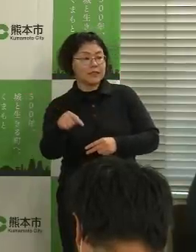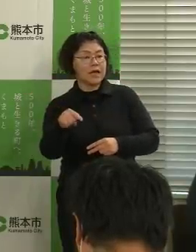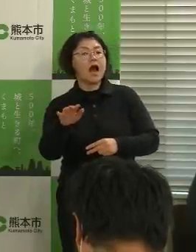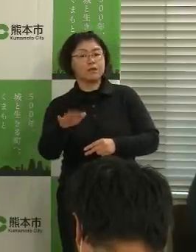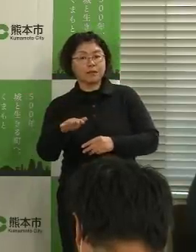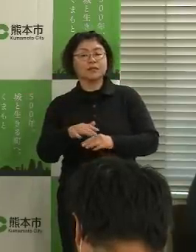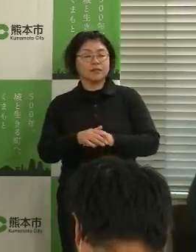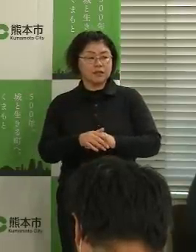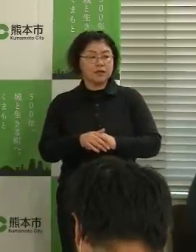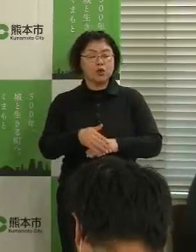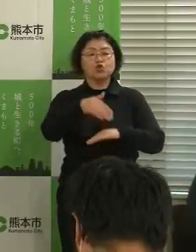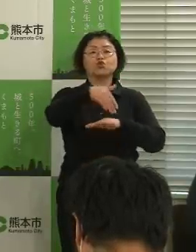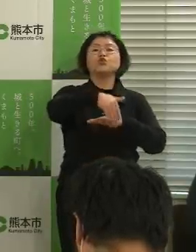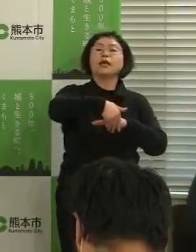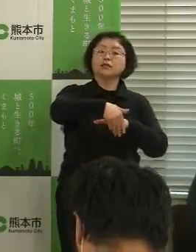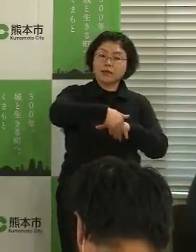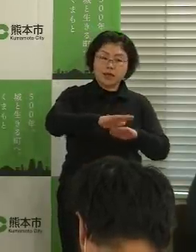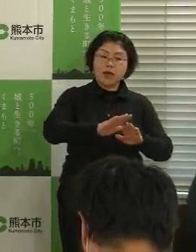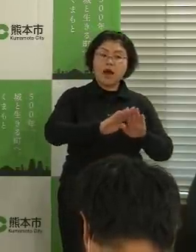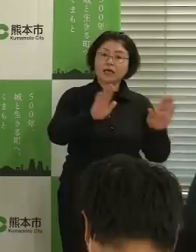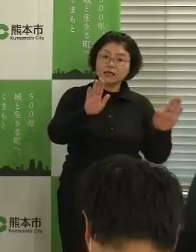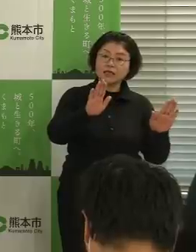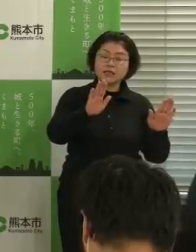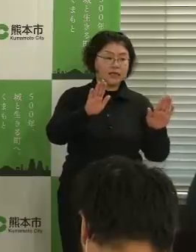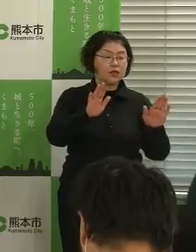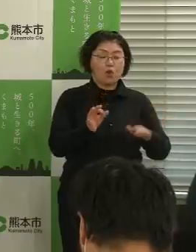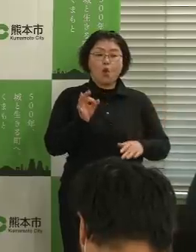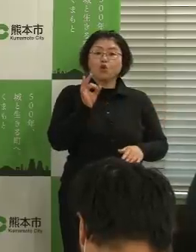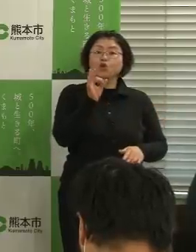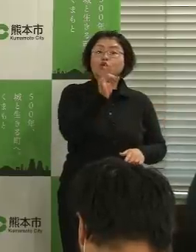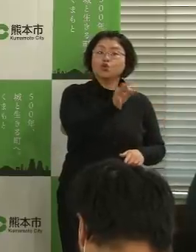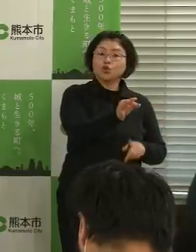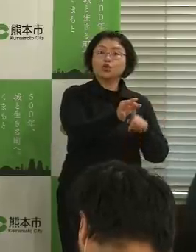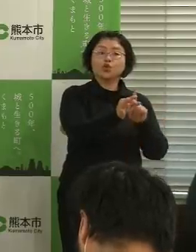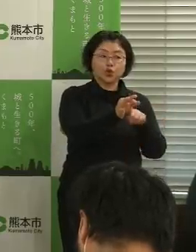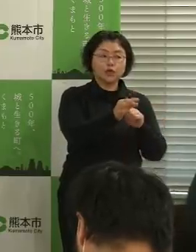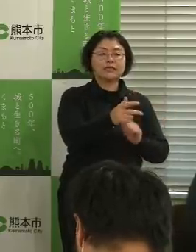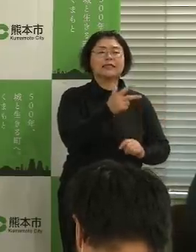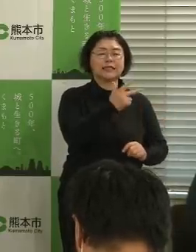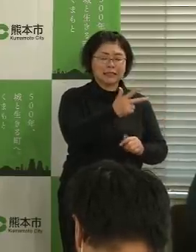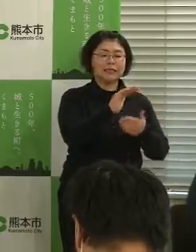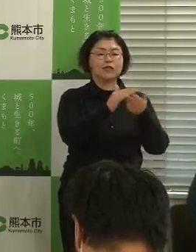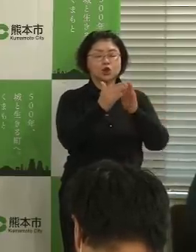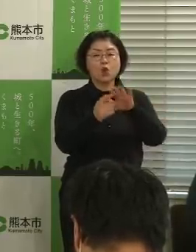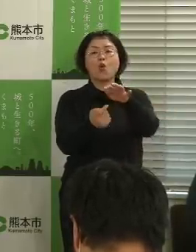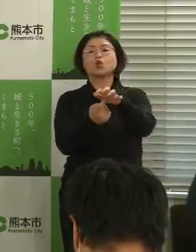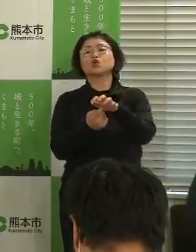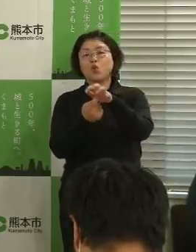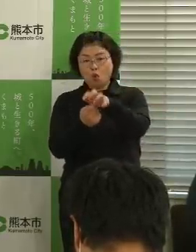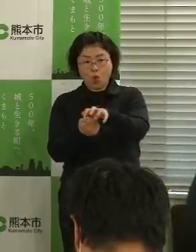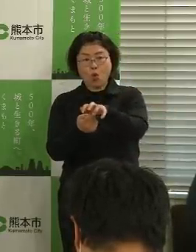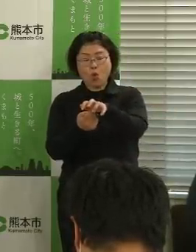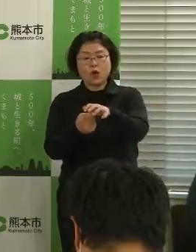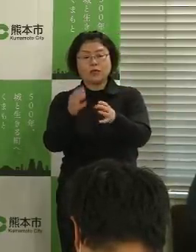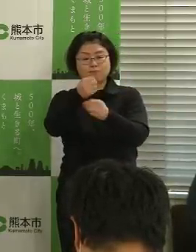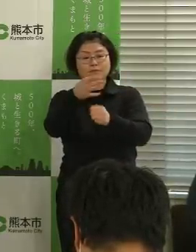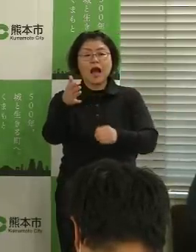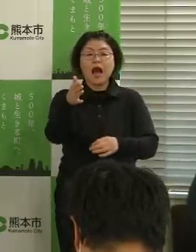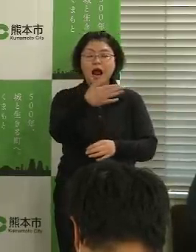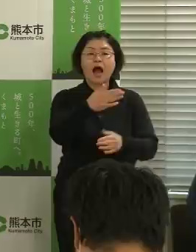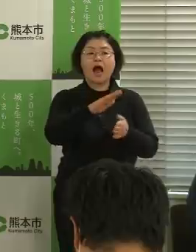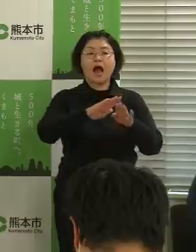申請の受付開始と給付の開始は、まあ、各市町村で設定ができると思うんですけれども、 はい、 市長として